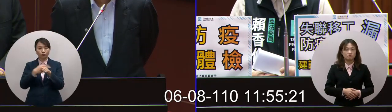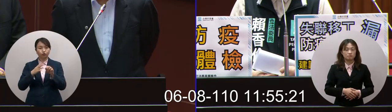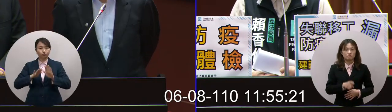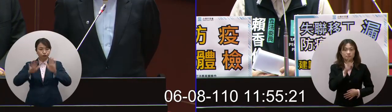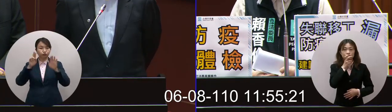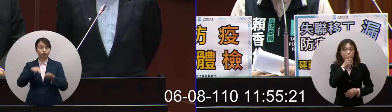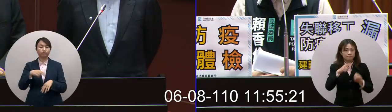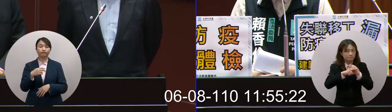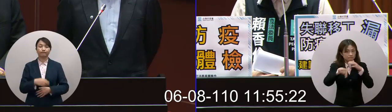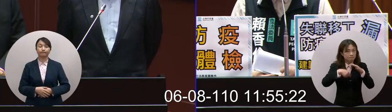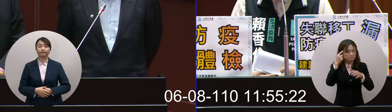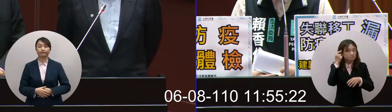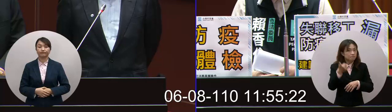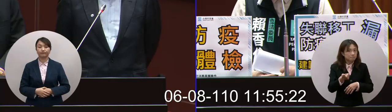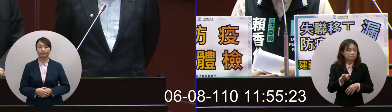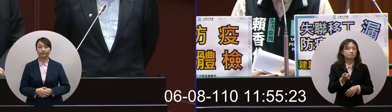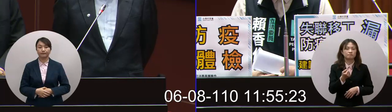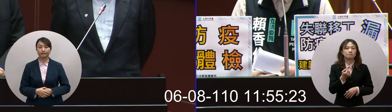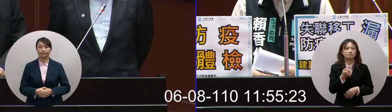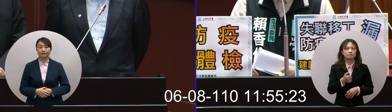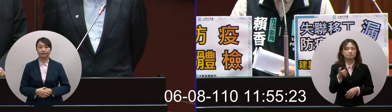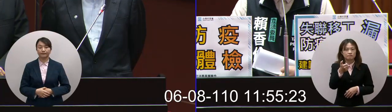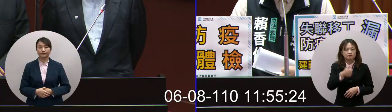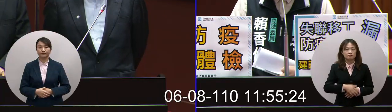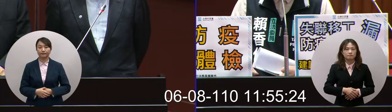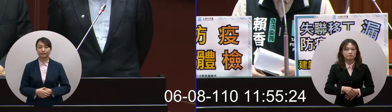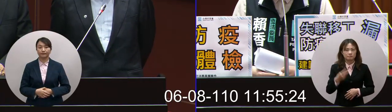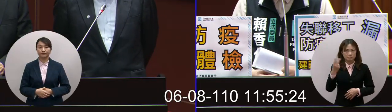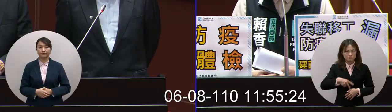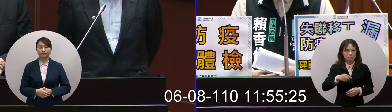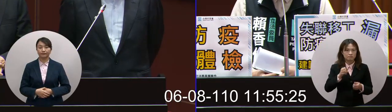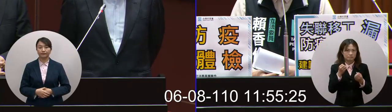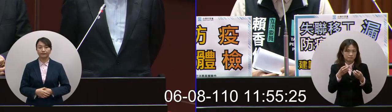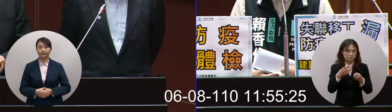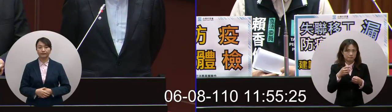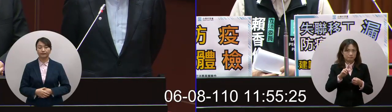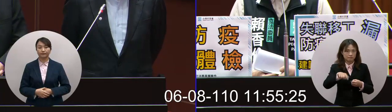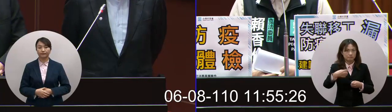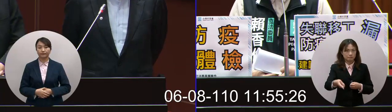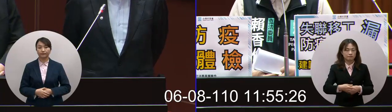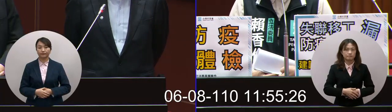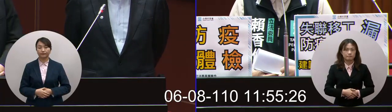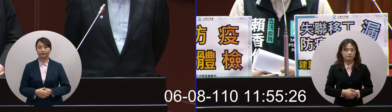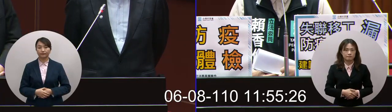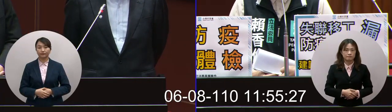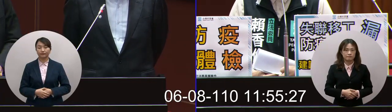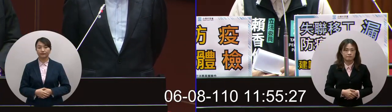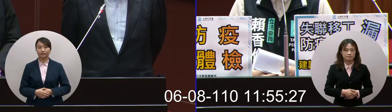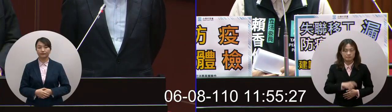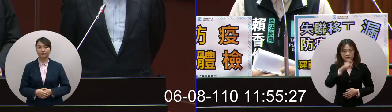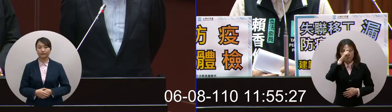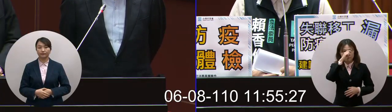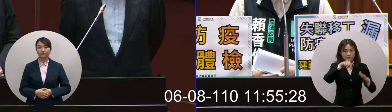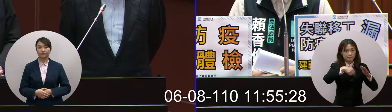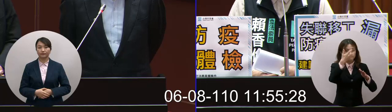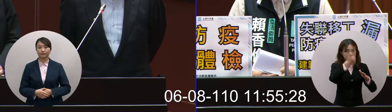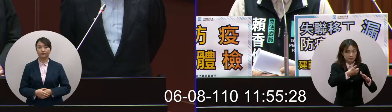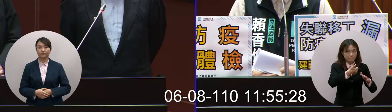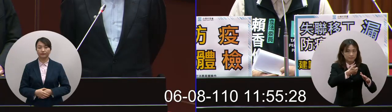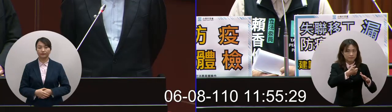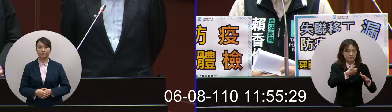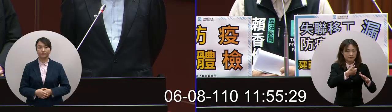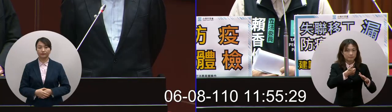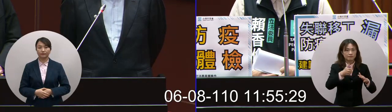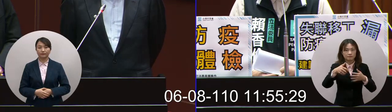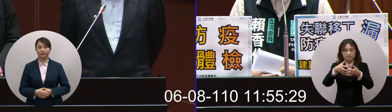步。 OK， 是，好，谢谢。我想就从这个地方谈最后下一页，很希望院长跟